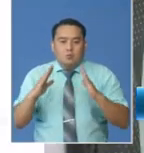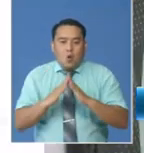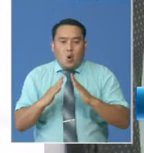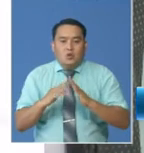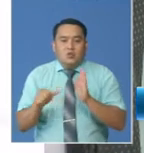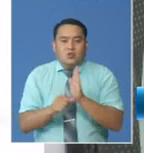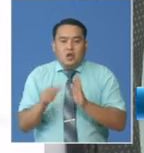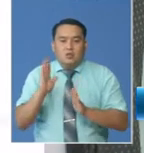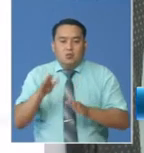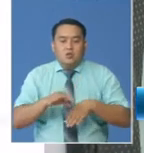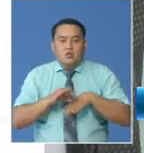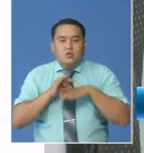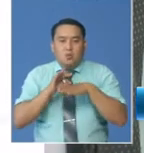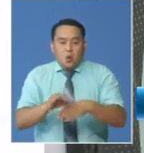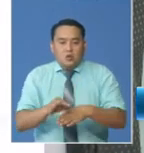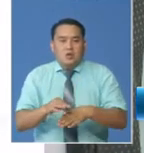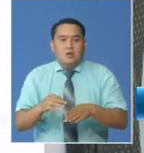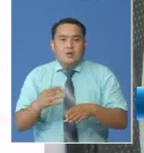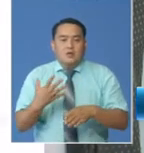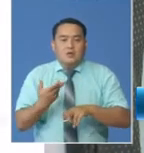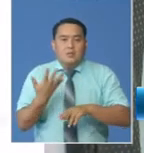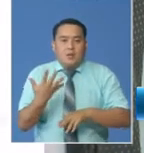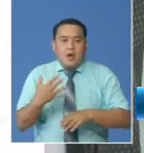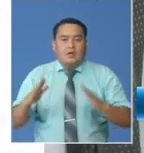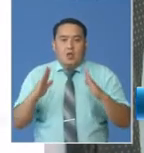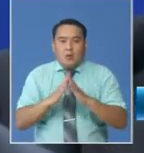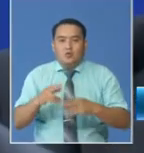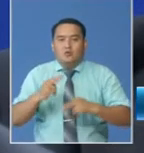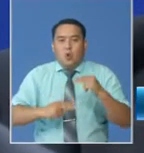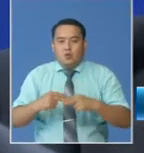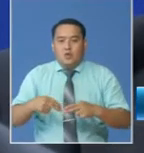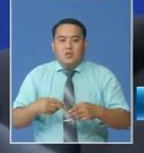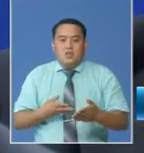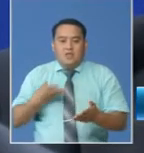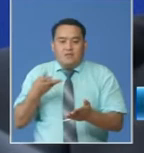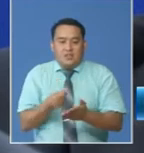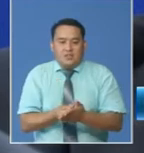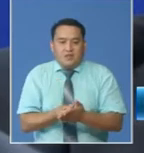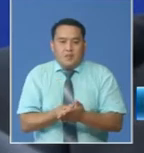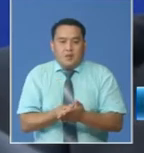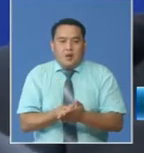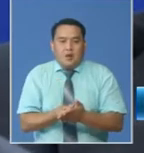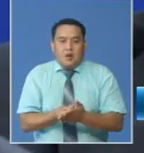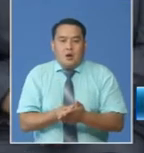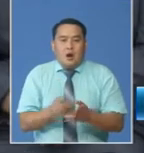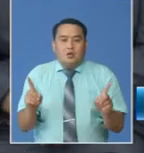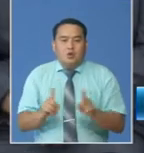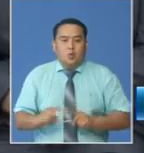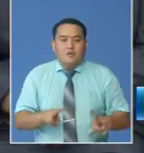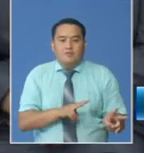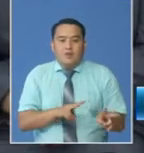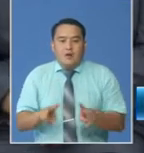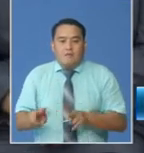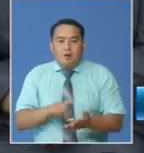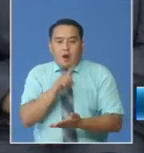которых будут сданы до конца текущего года. Еще 5 жилых домов строятся на средства инвесторов. Под особым пристальным вниманием